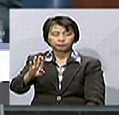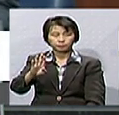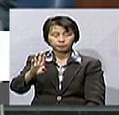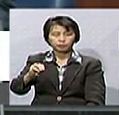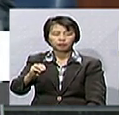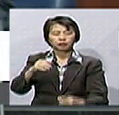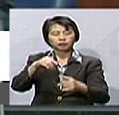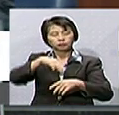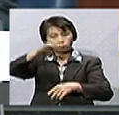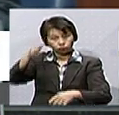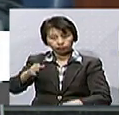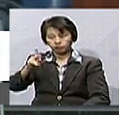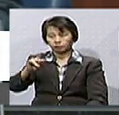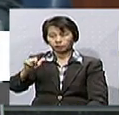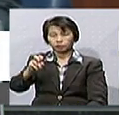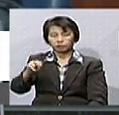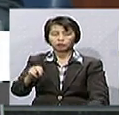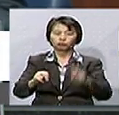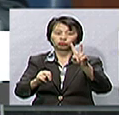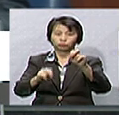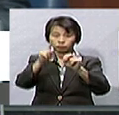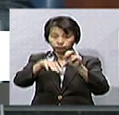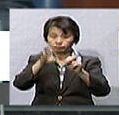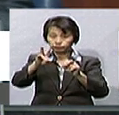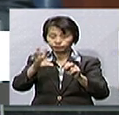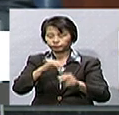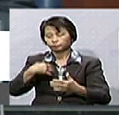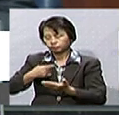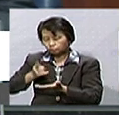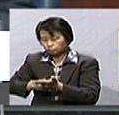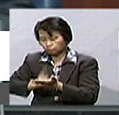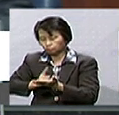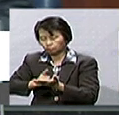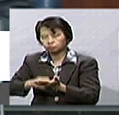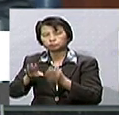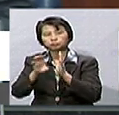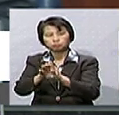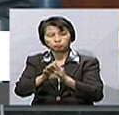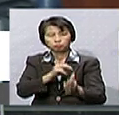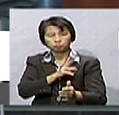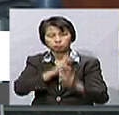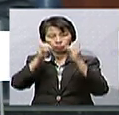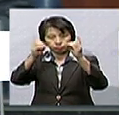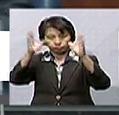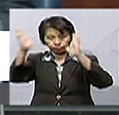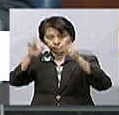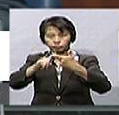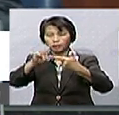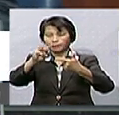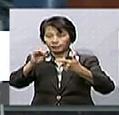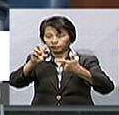20 Julai yang lalu dan perbincangan lanjut yang melibatkan pelbagai pihak seperti Kementerian Pendidikan Malaysia,